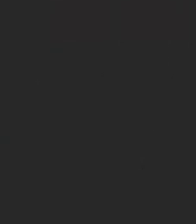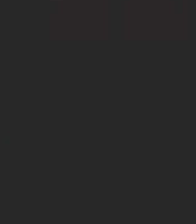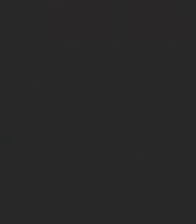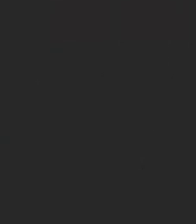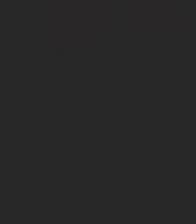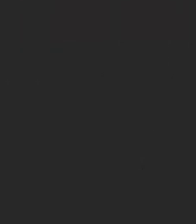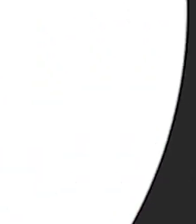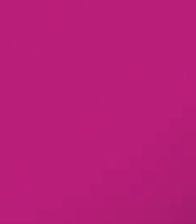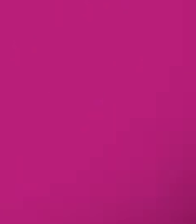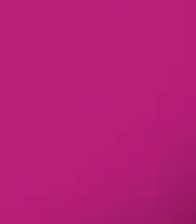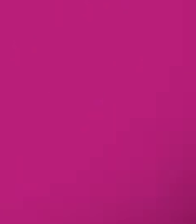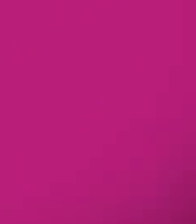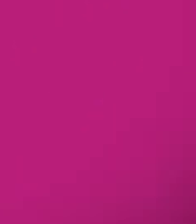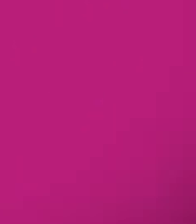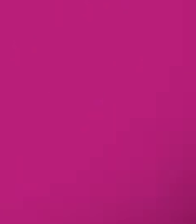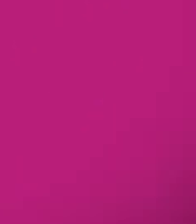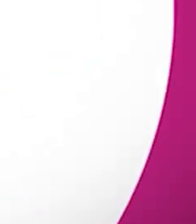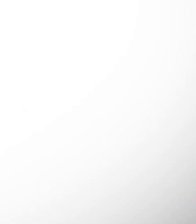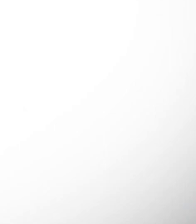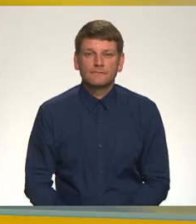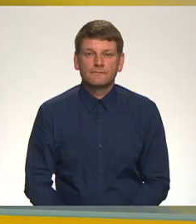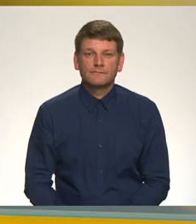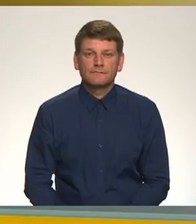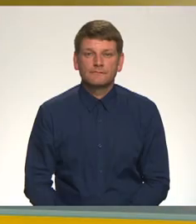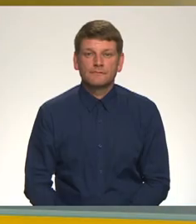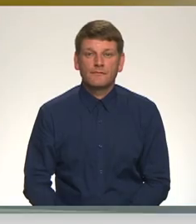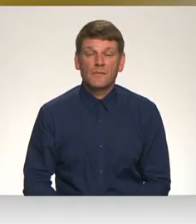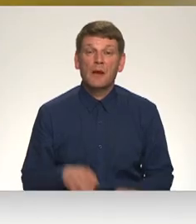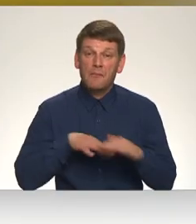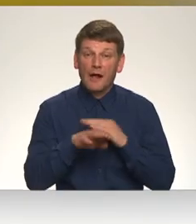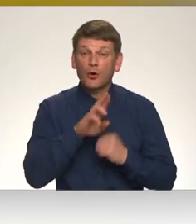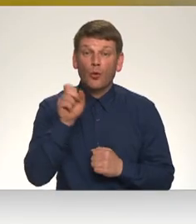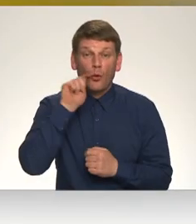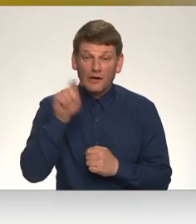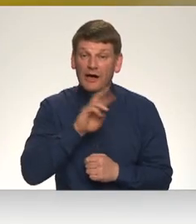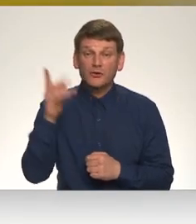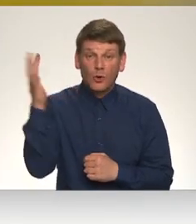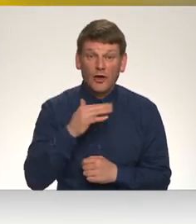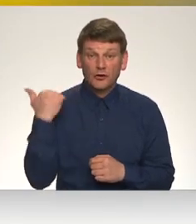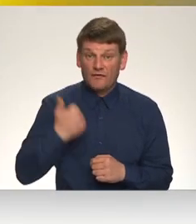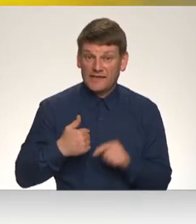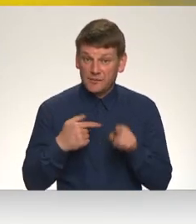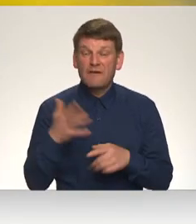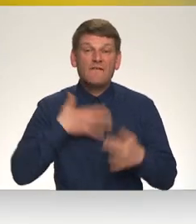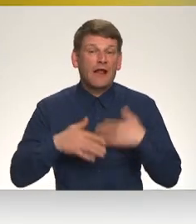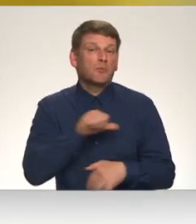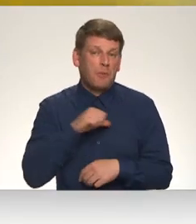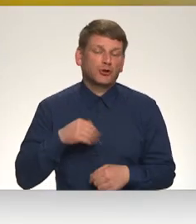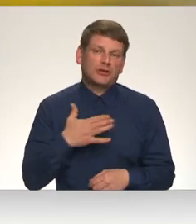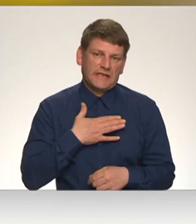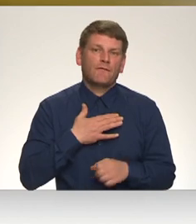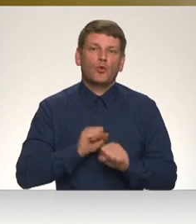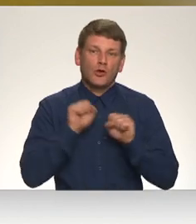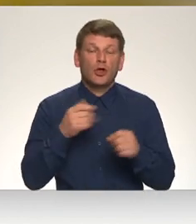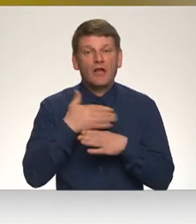Re! Viss ēters ir te! Bēgļi no Ukrainas, kas nonākuši Ventspilī, vēlas paši sevi nodrošināt.